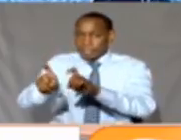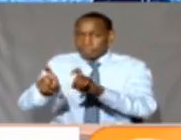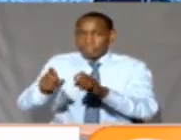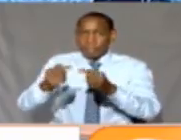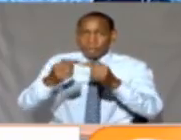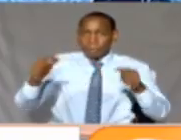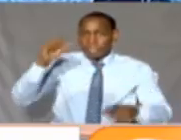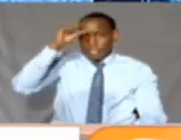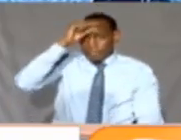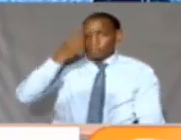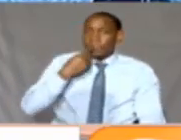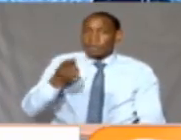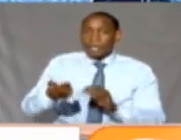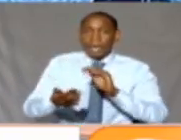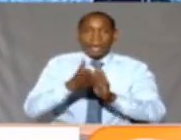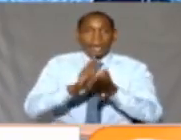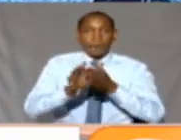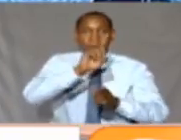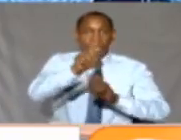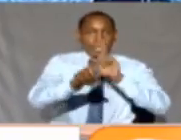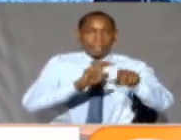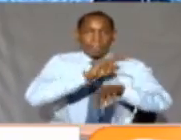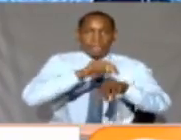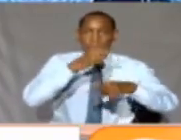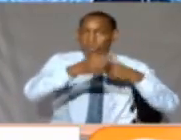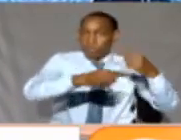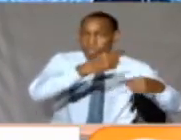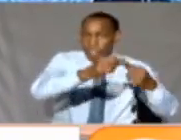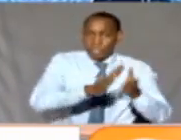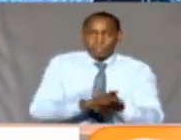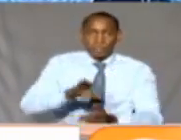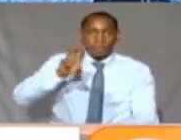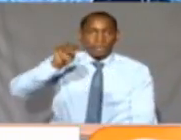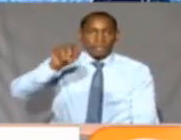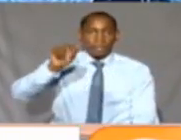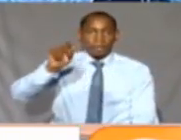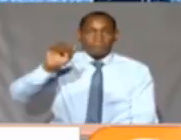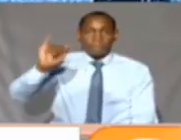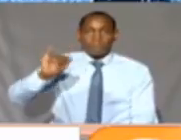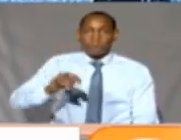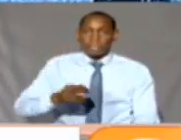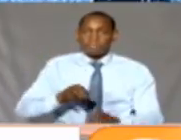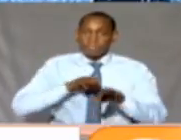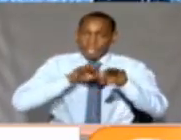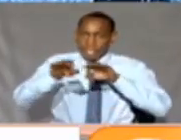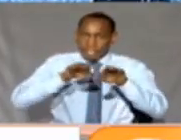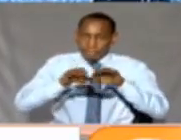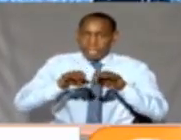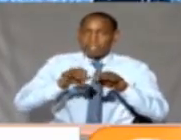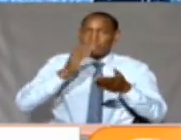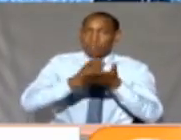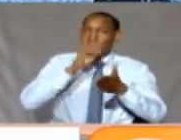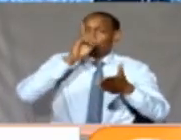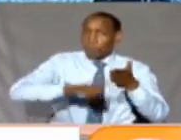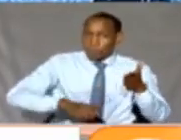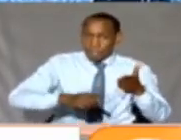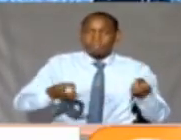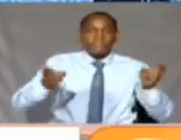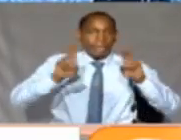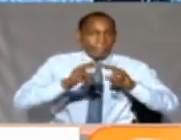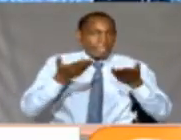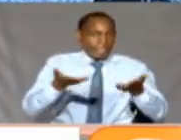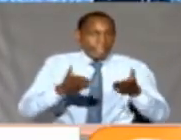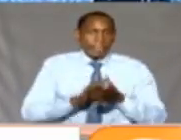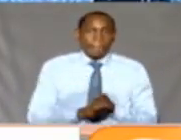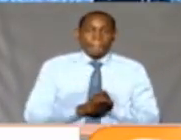msimamo wa serikali kwamba hakuna mitihani ya kitaifa inayoendelea. Makori Ongechi anatufafanulia haswa ni kipi ambacho kinajiri kwa